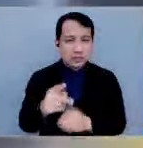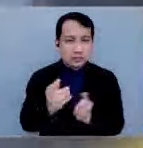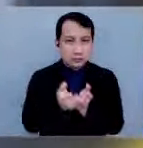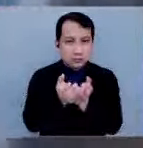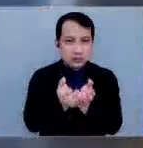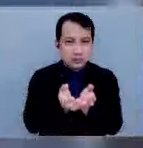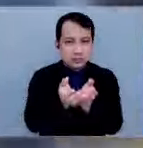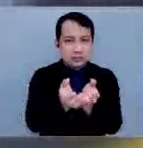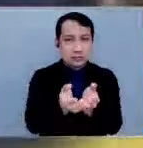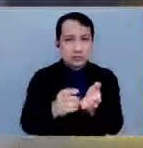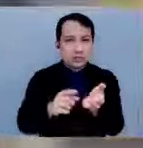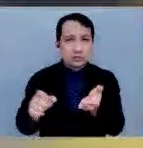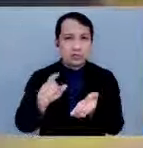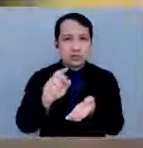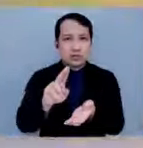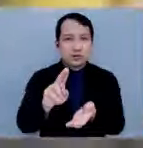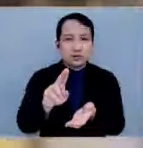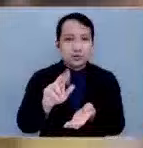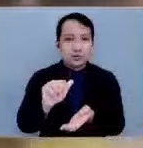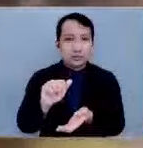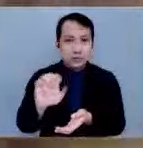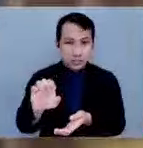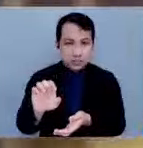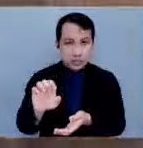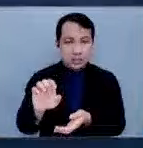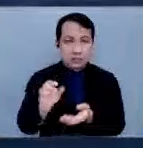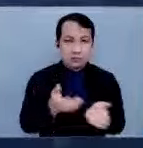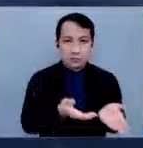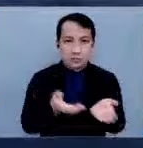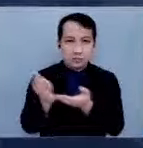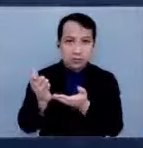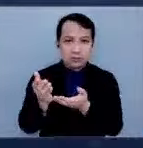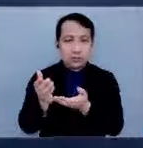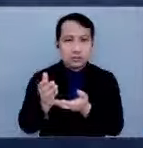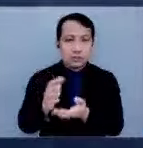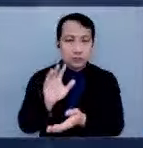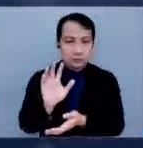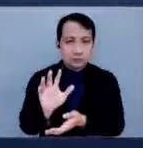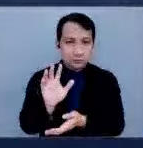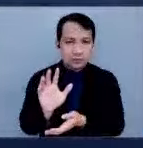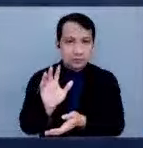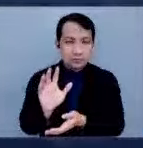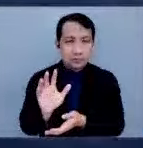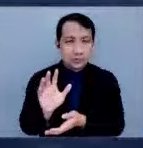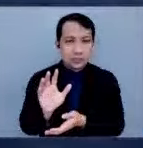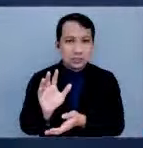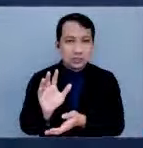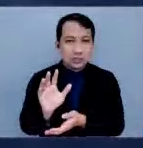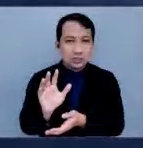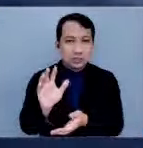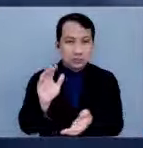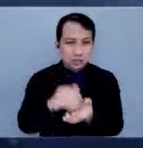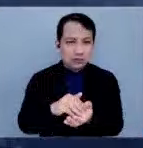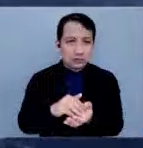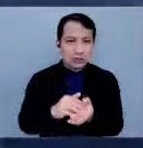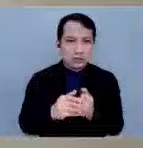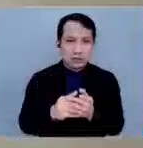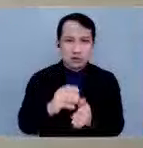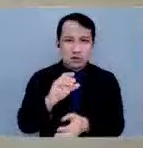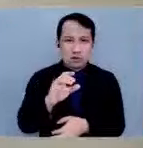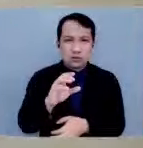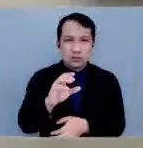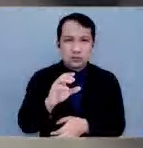papuntasan ng United Arab Emirates para maghatid ng mahigit 50,000 tonelada ng uling. Hindi pa tukoy kung